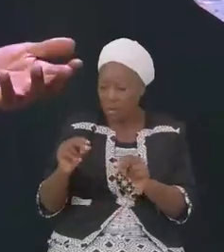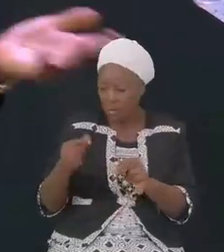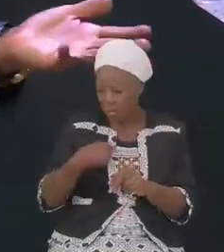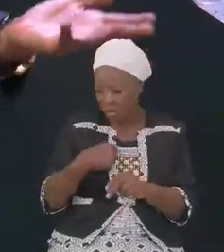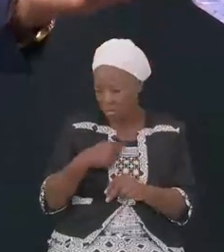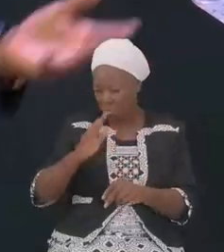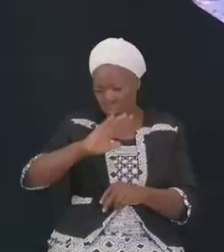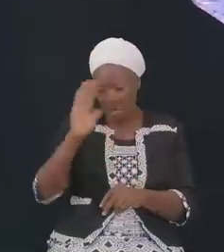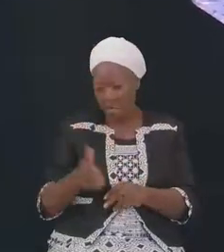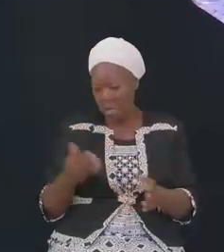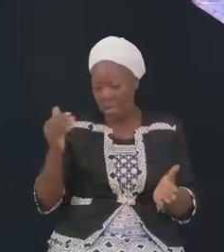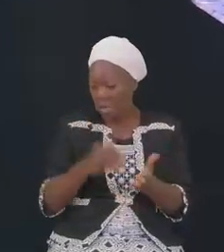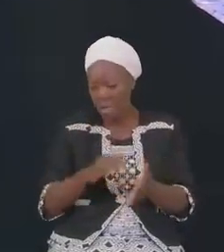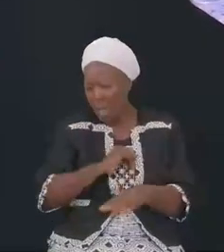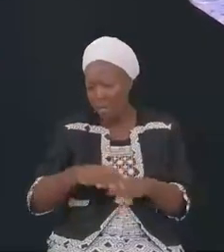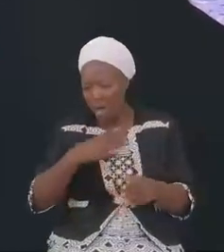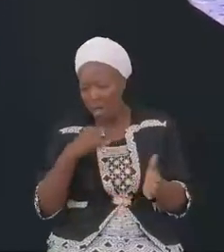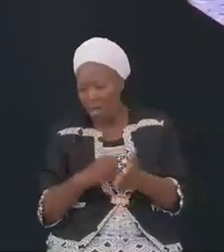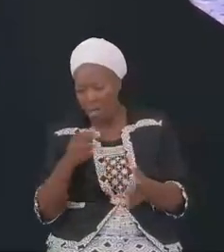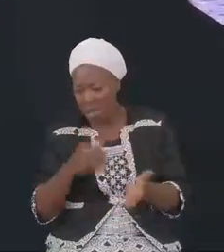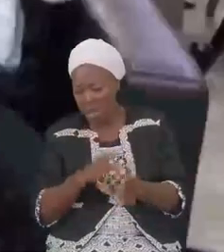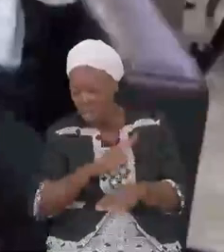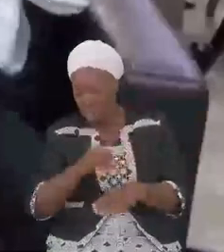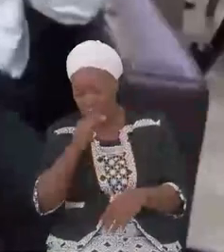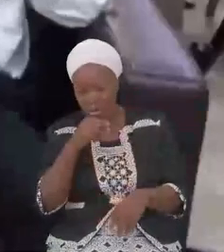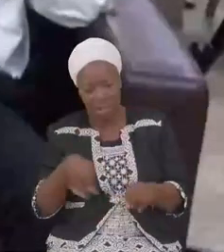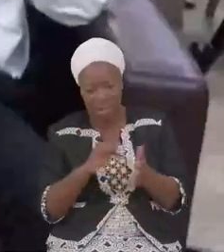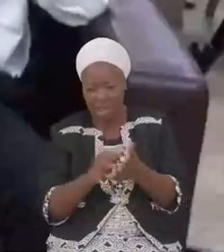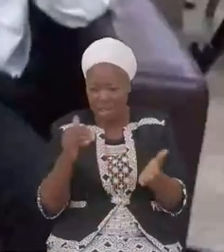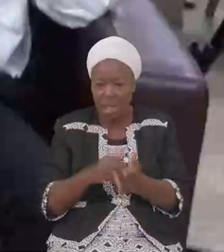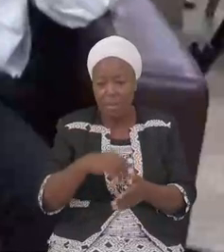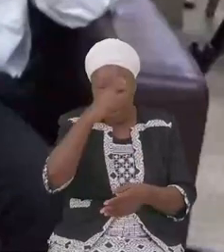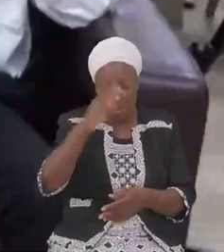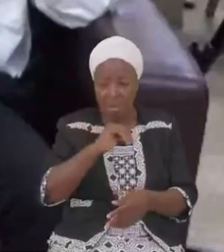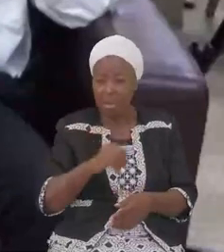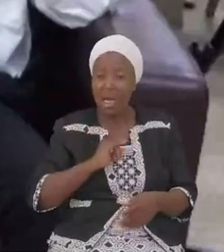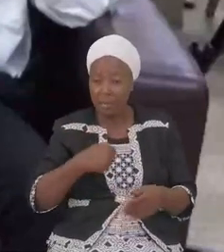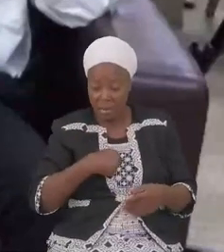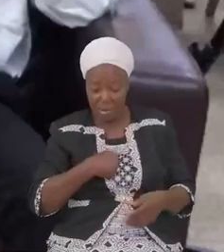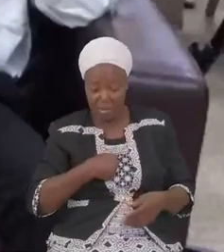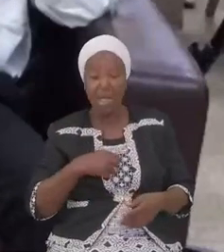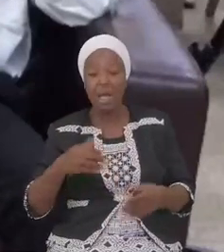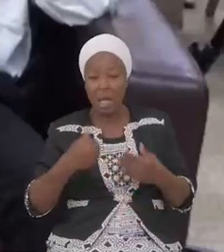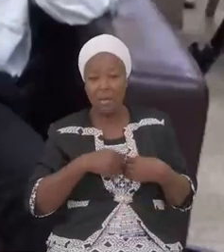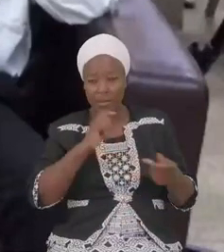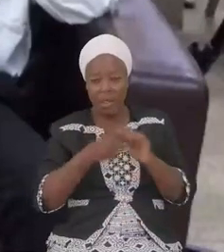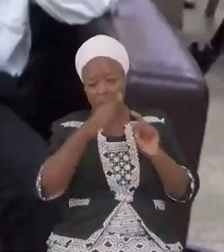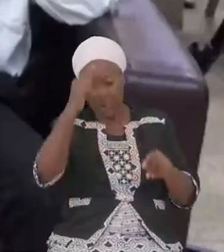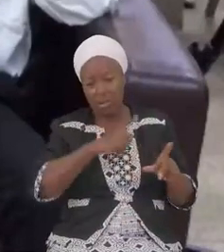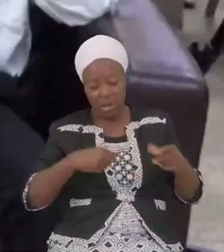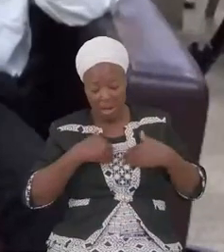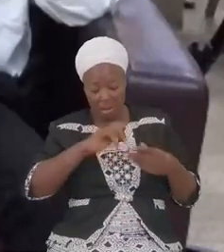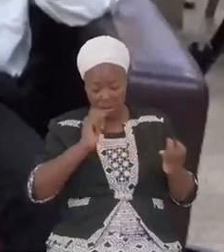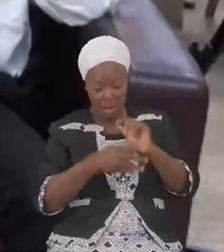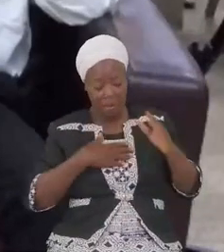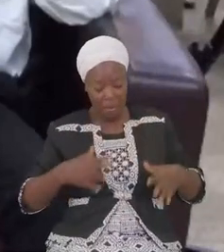mais tu aimes ceci, non? Mais c'est ta vie, non? Non, mais moi je ne m'y intéresse plus. Parce que le Seigneur a